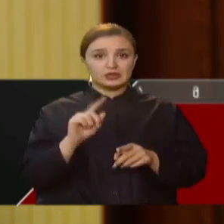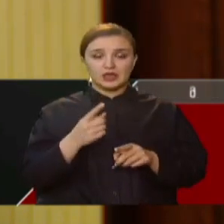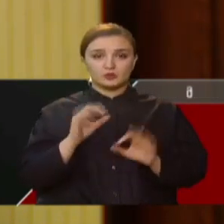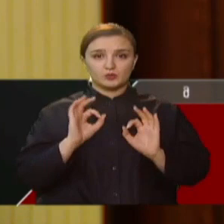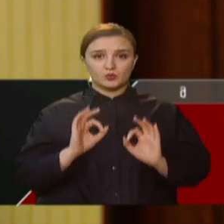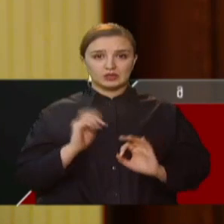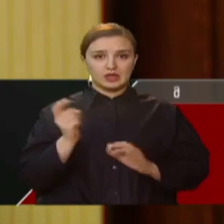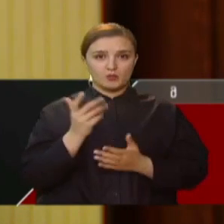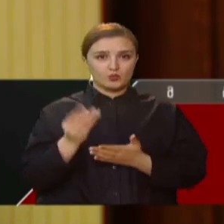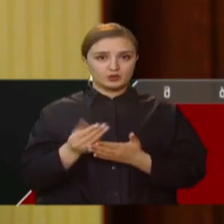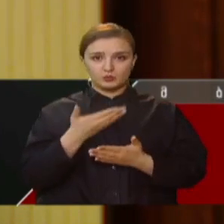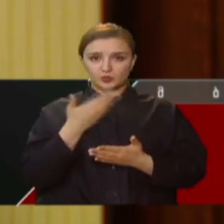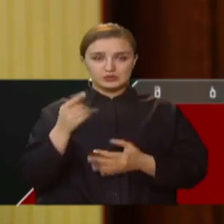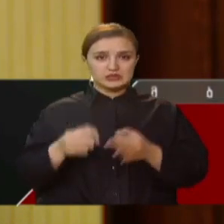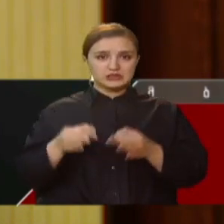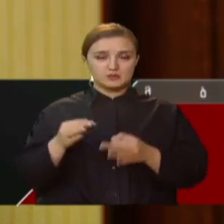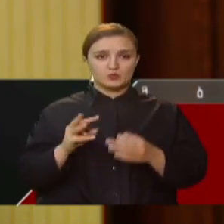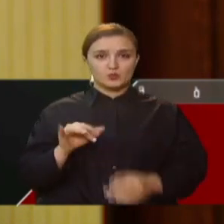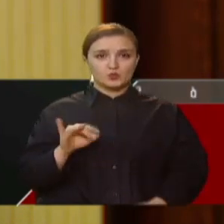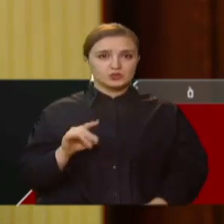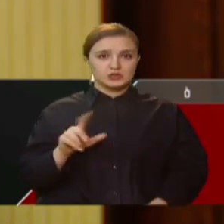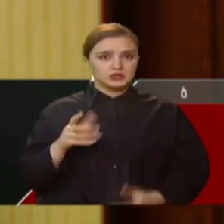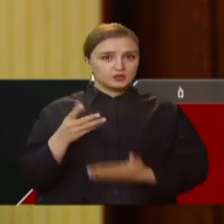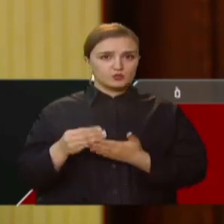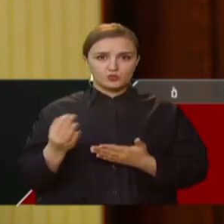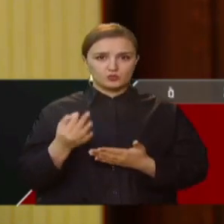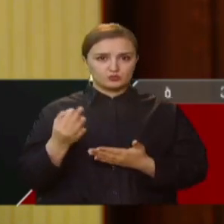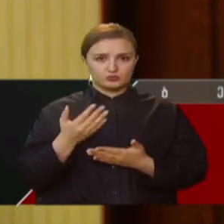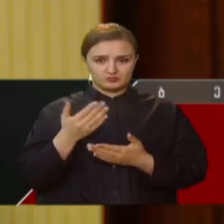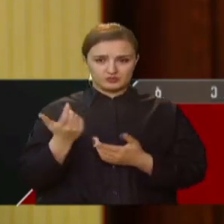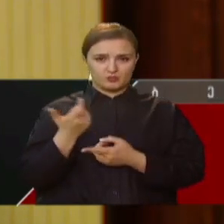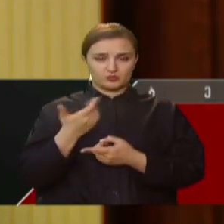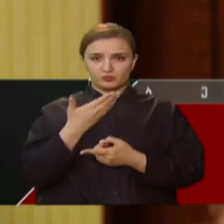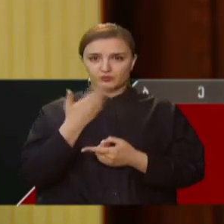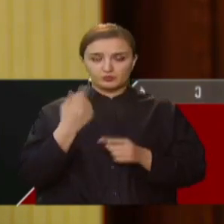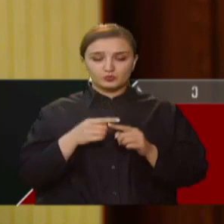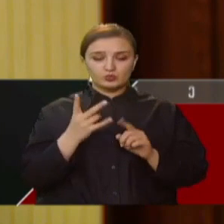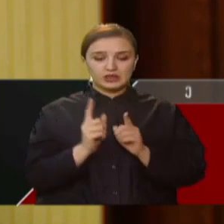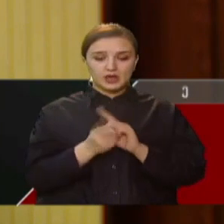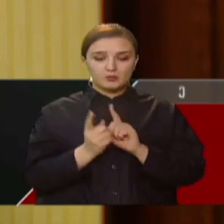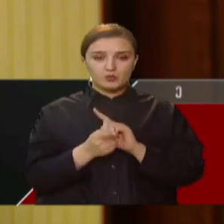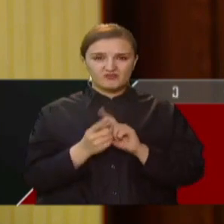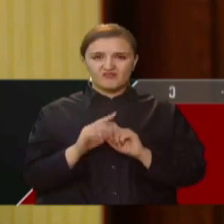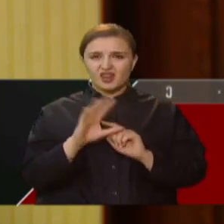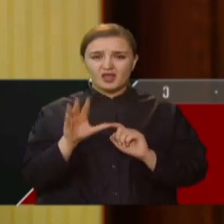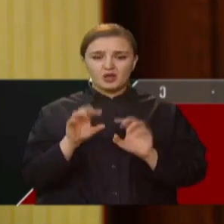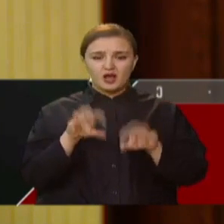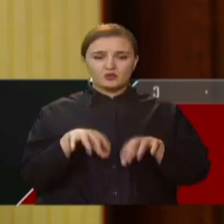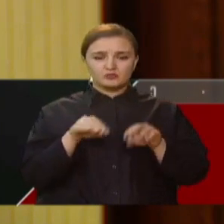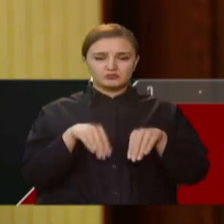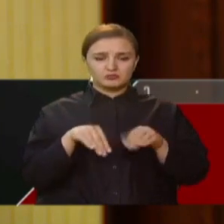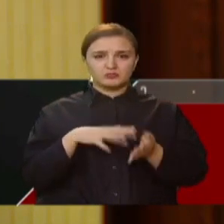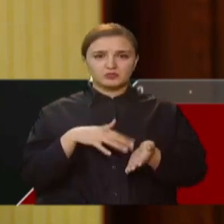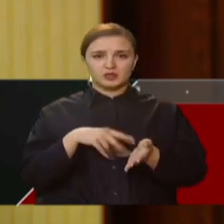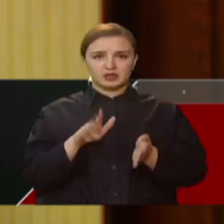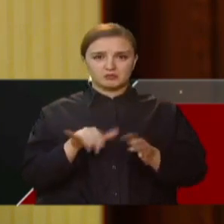sa samartlo. Să nu tamuuki de beli arik ne ba, dar reformire buri. Mai n-am de, coala anunțul meu a fost dar ceva. Ce n-a antre sa ocupați o